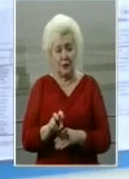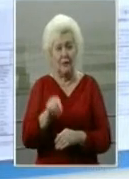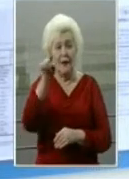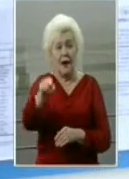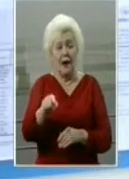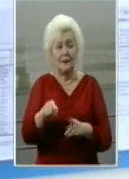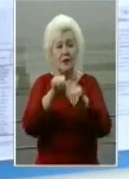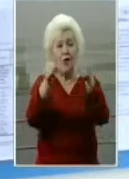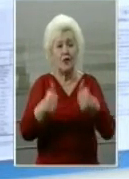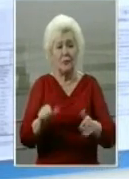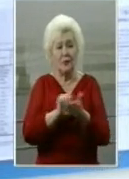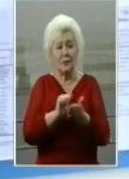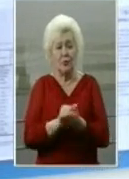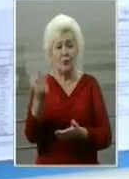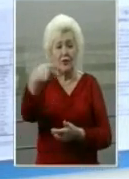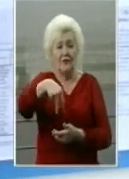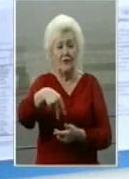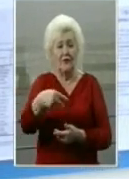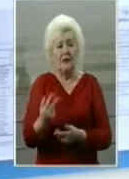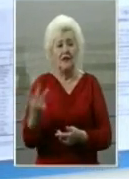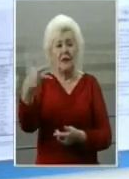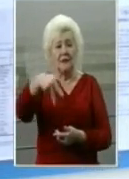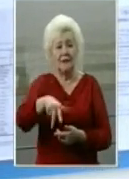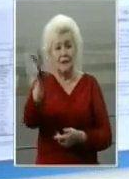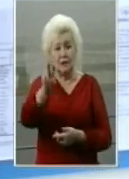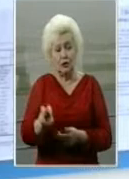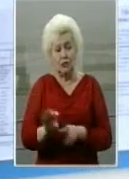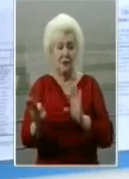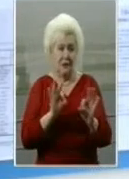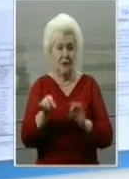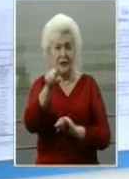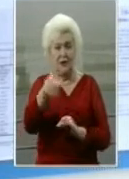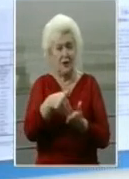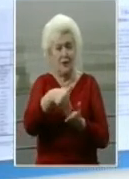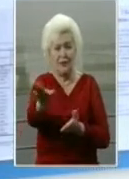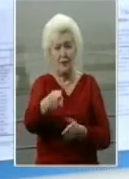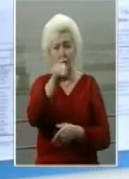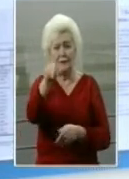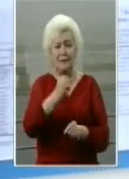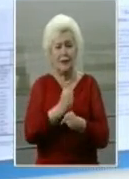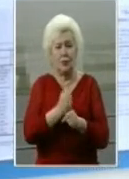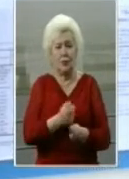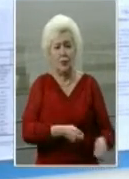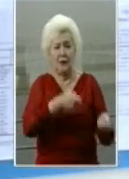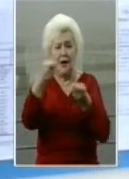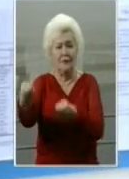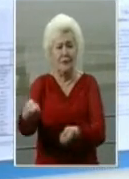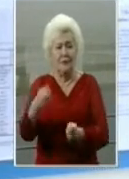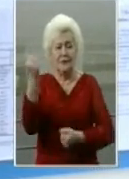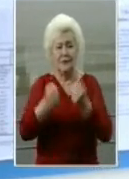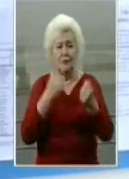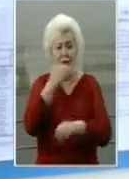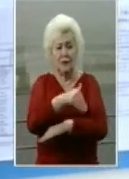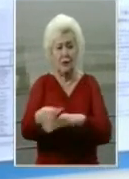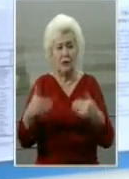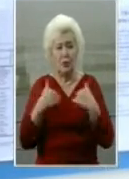їх розмитнення коштує 2,5-3 тисячі доларів. То, звичайно, вони відмовились це робити і вивезли машини за кордон. У